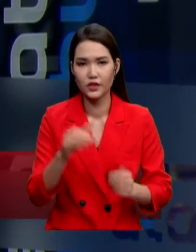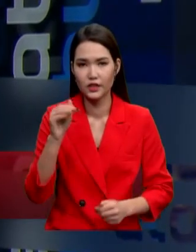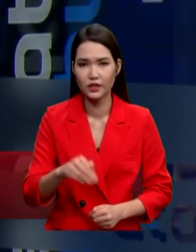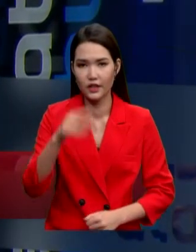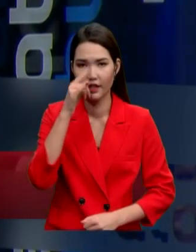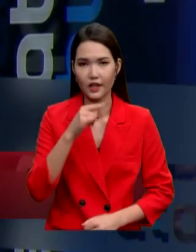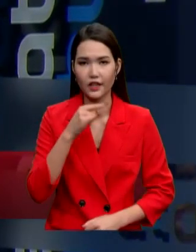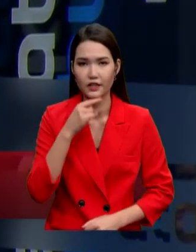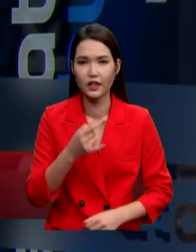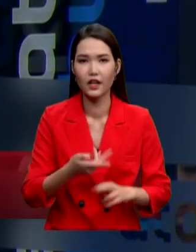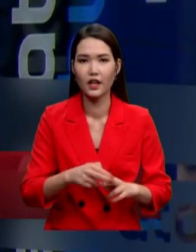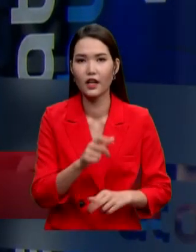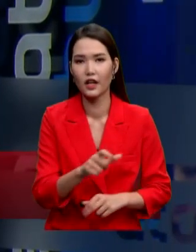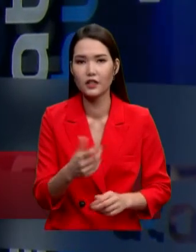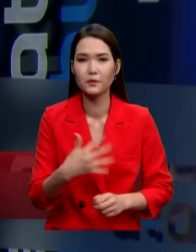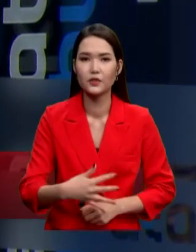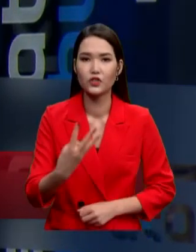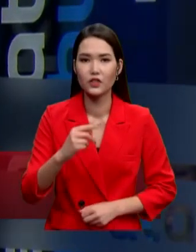тысяч казахстанцев, а это